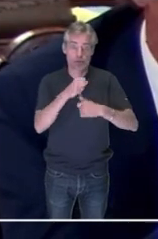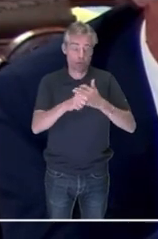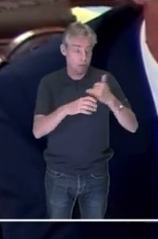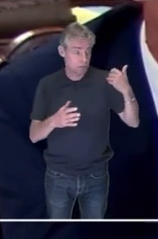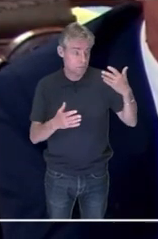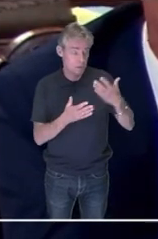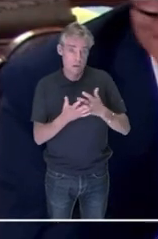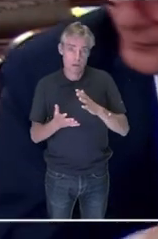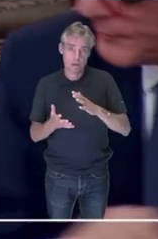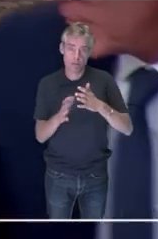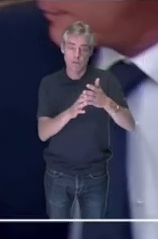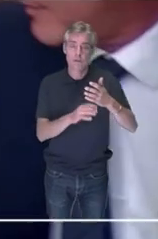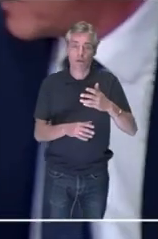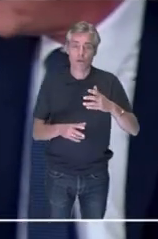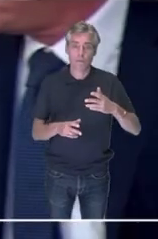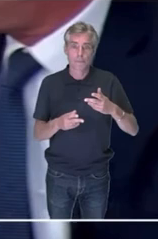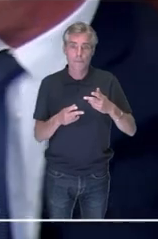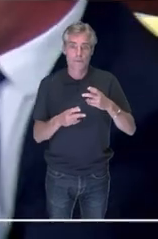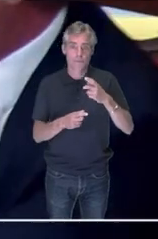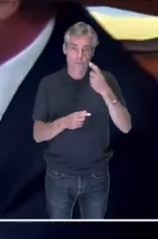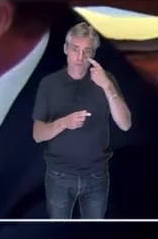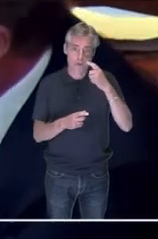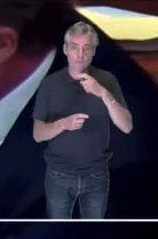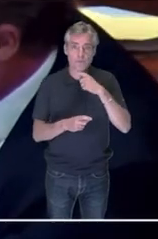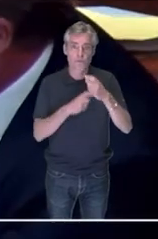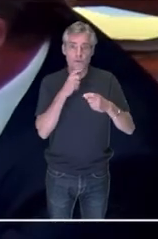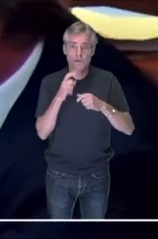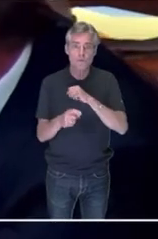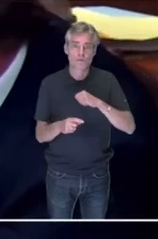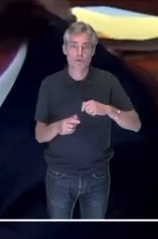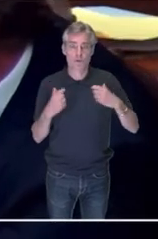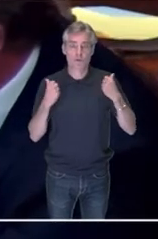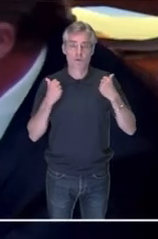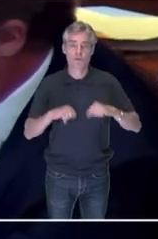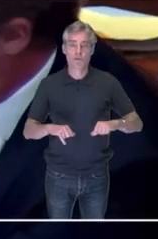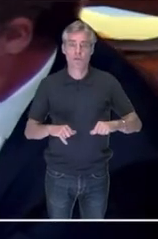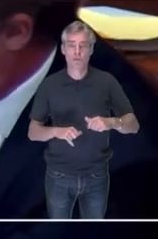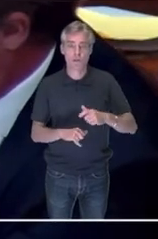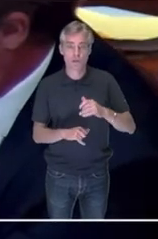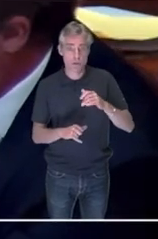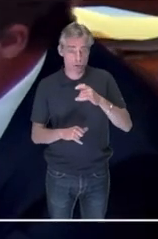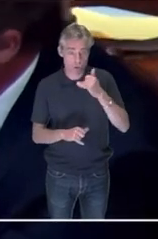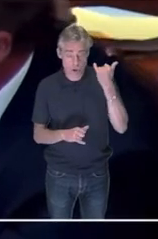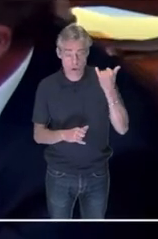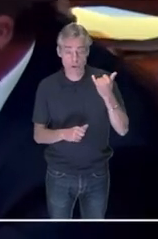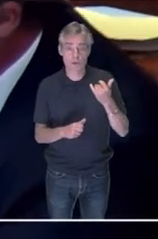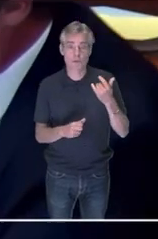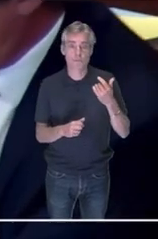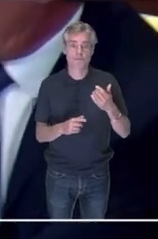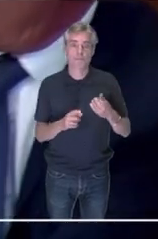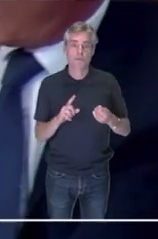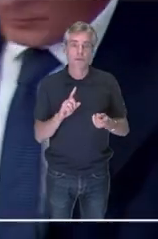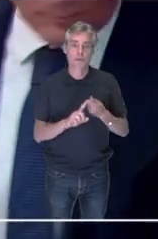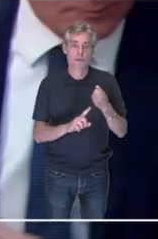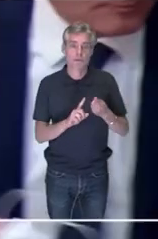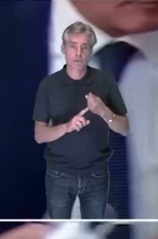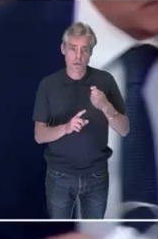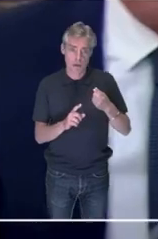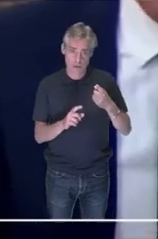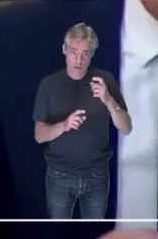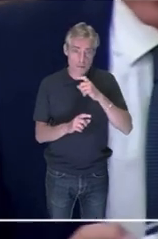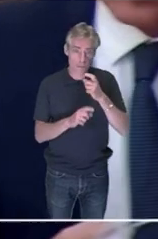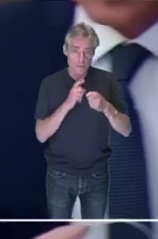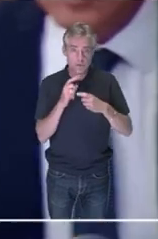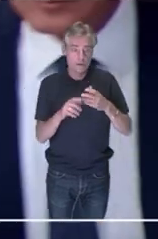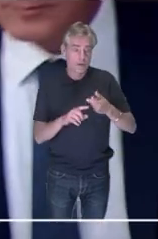Nous avons vécu des épisodes de violence importants lors des Gilets jaunes. Nous avons vécu des moments de violence importants lors